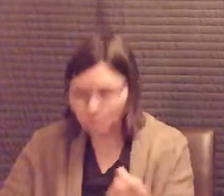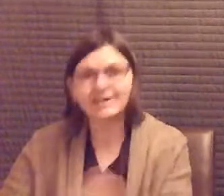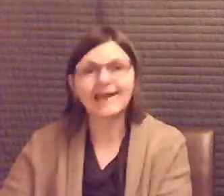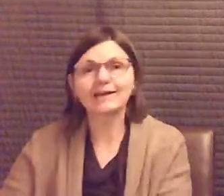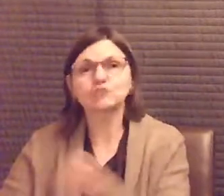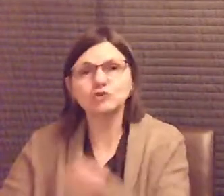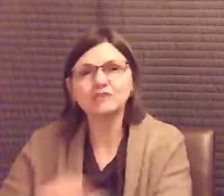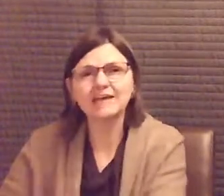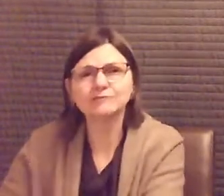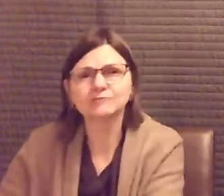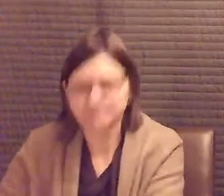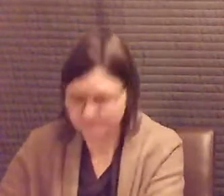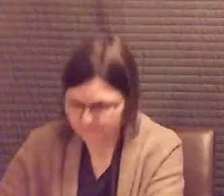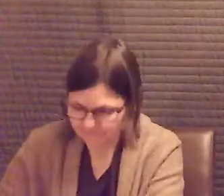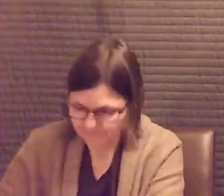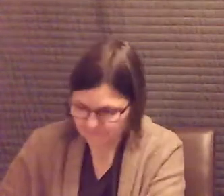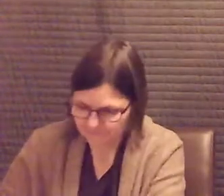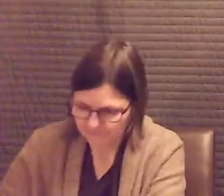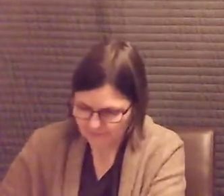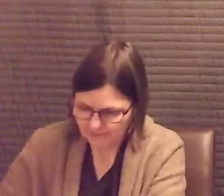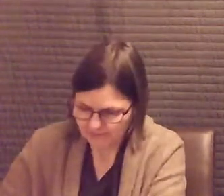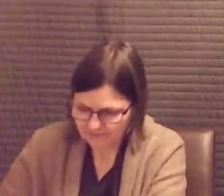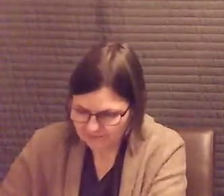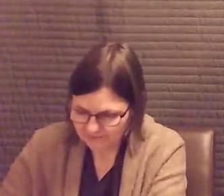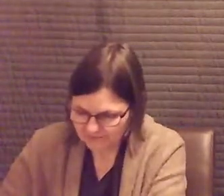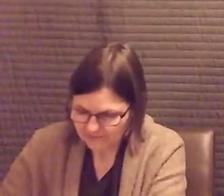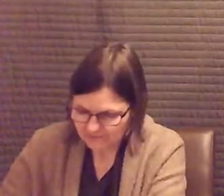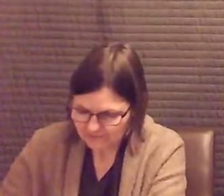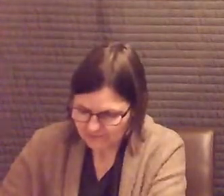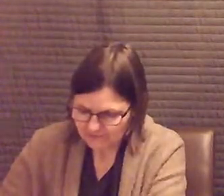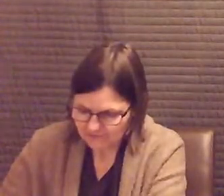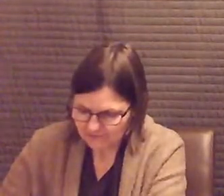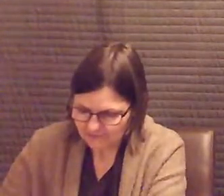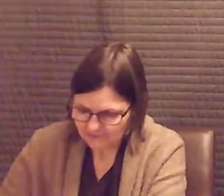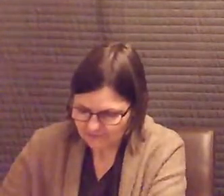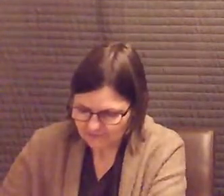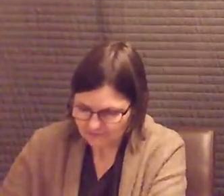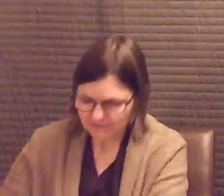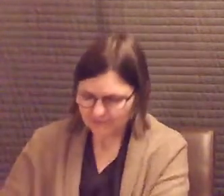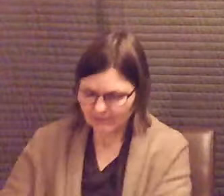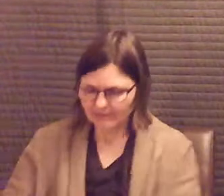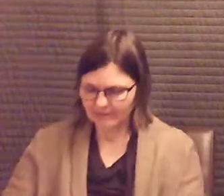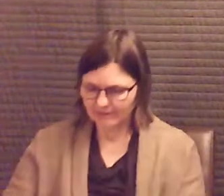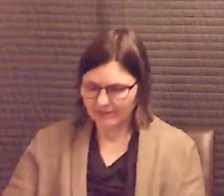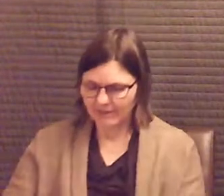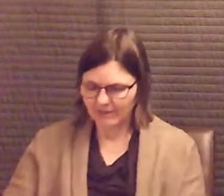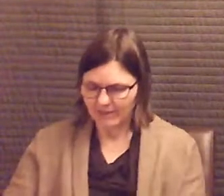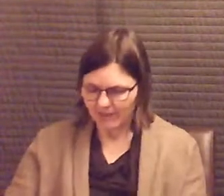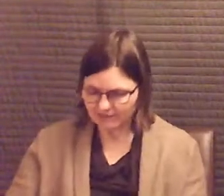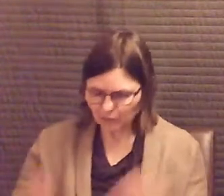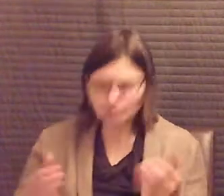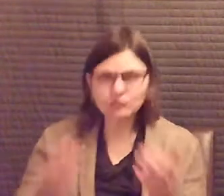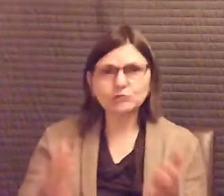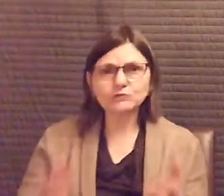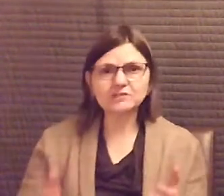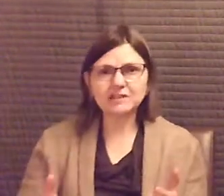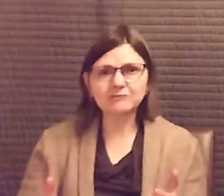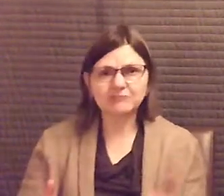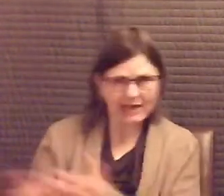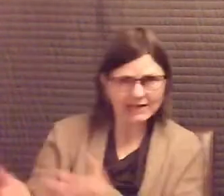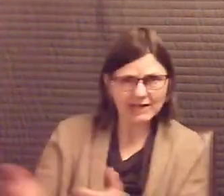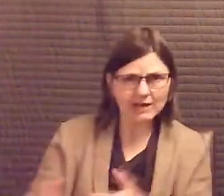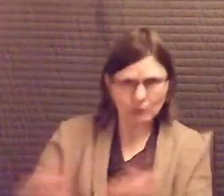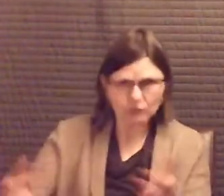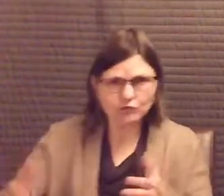gelooft hij gezond leeft door die mij searches en such trucje websites dan met je pols routes